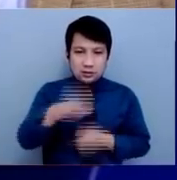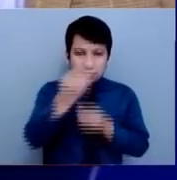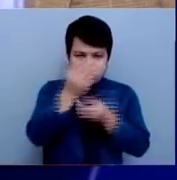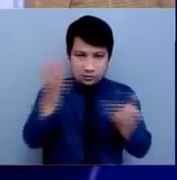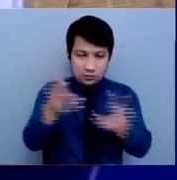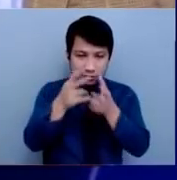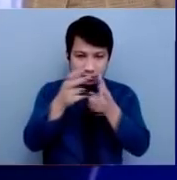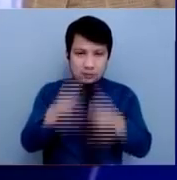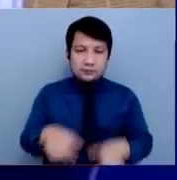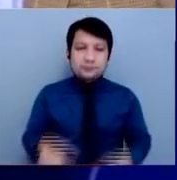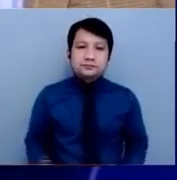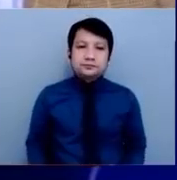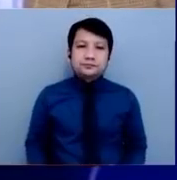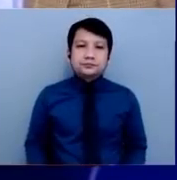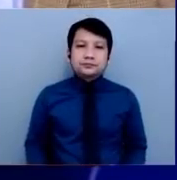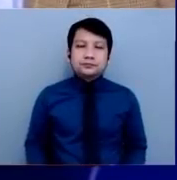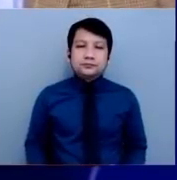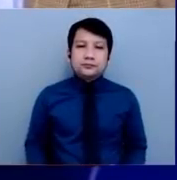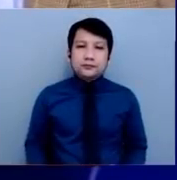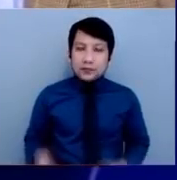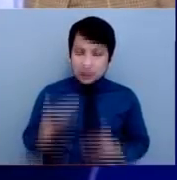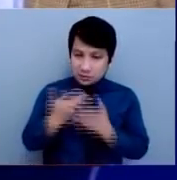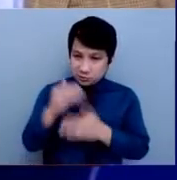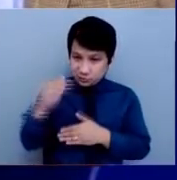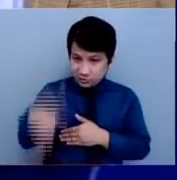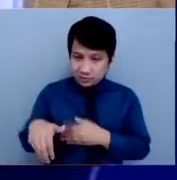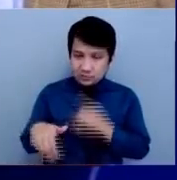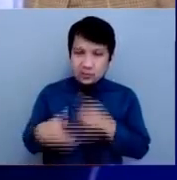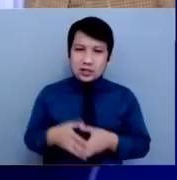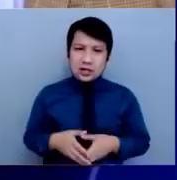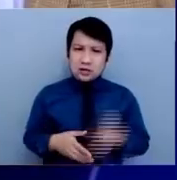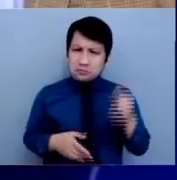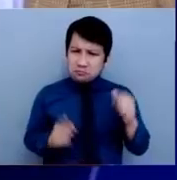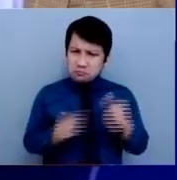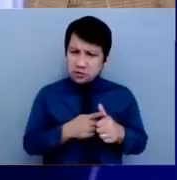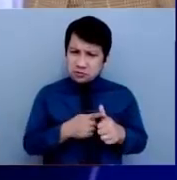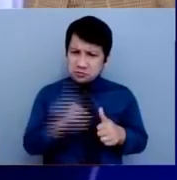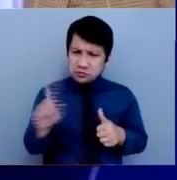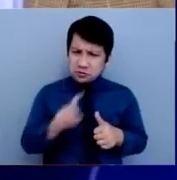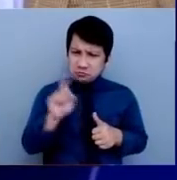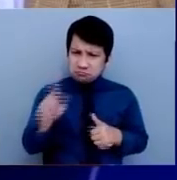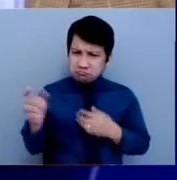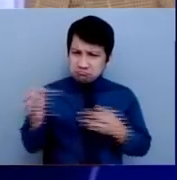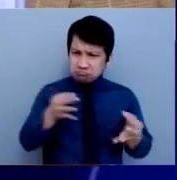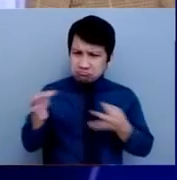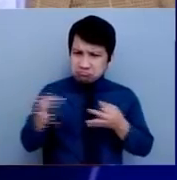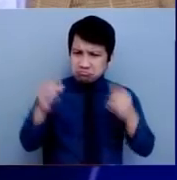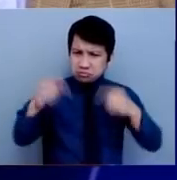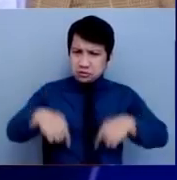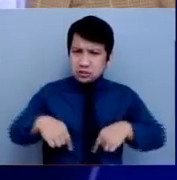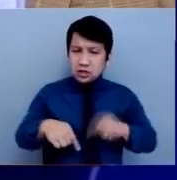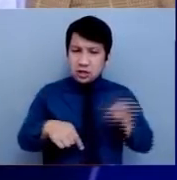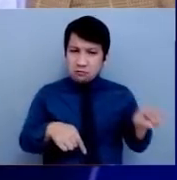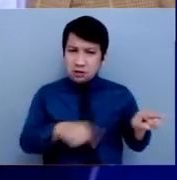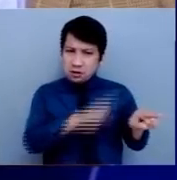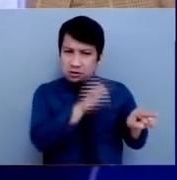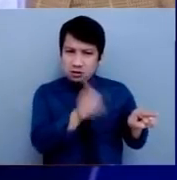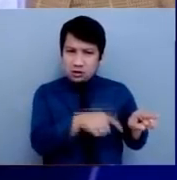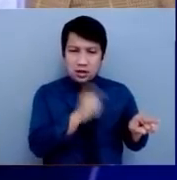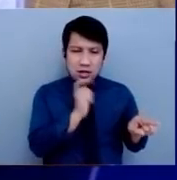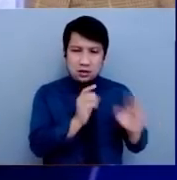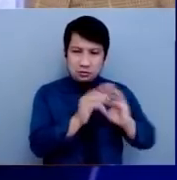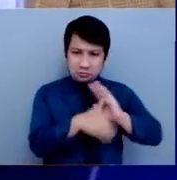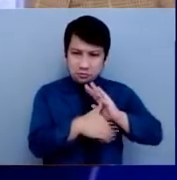tagapanood. Hi, Attorney. Good evening. Una pong tanong, pakipaliwanag po ito. Yung sinasabi po ng COMELEC